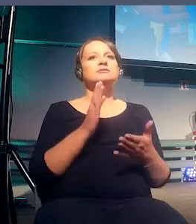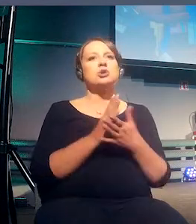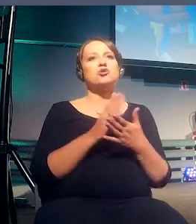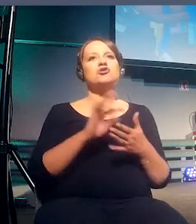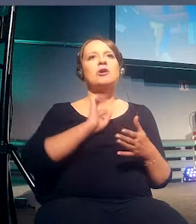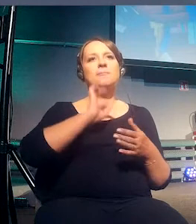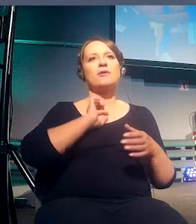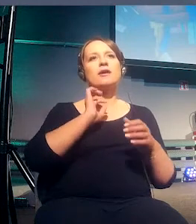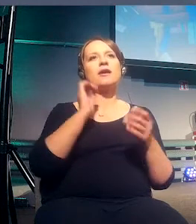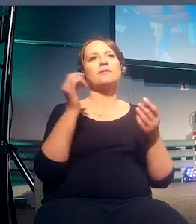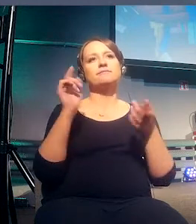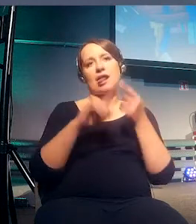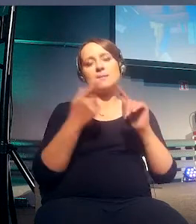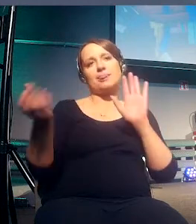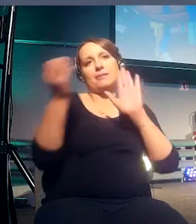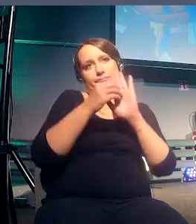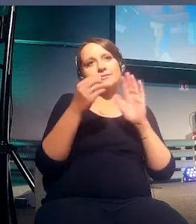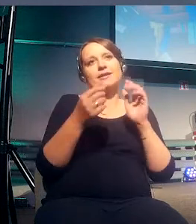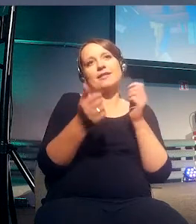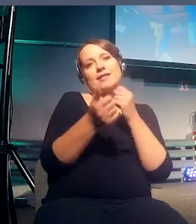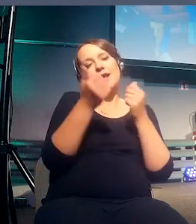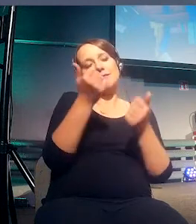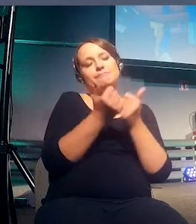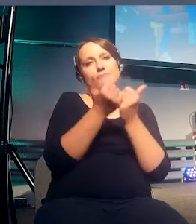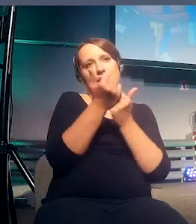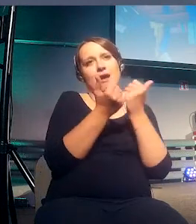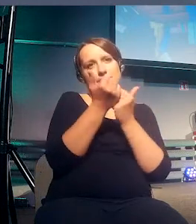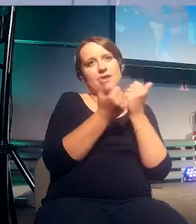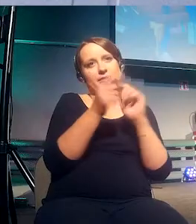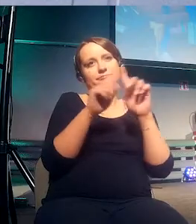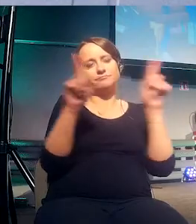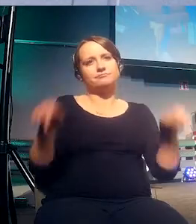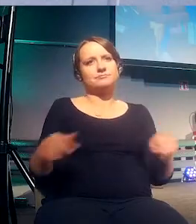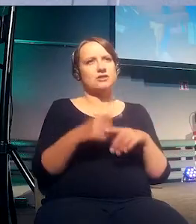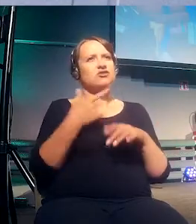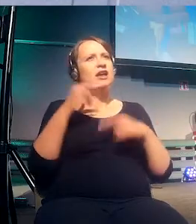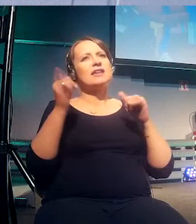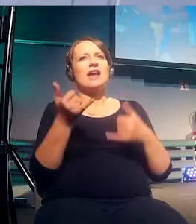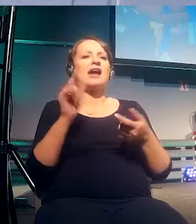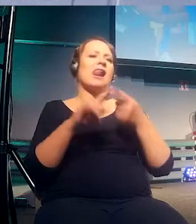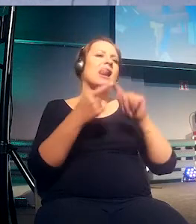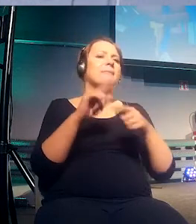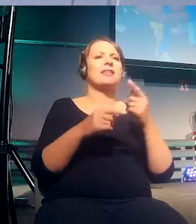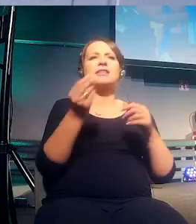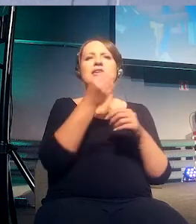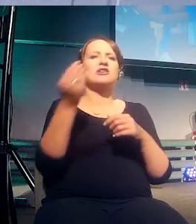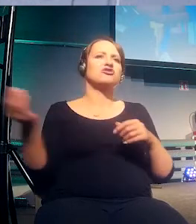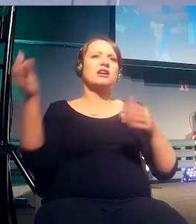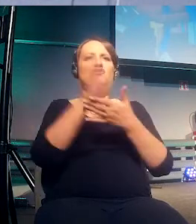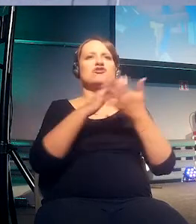warto nie przeglądać tego samemu, żeby wylistować sobie, jakie typy komponentów powinny w ogóle